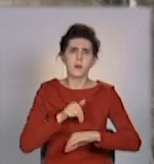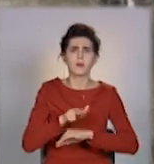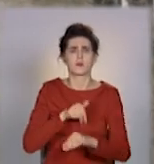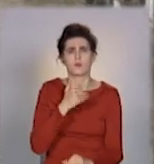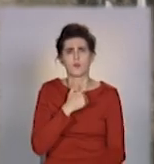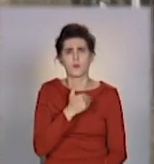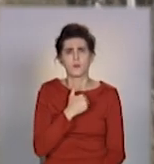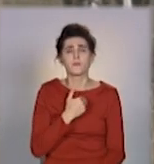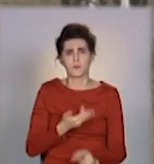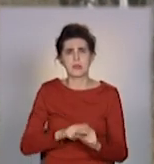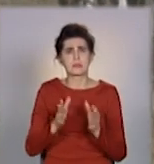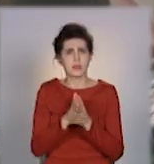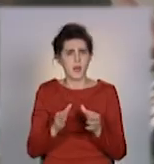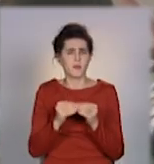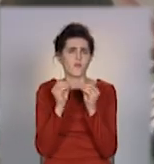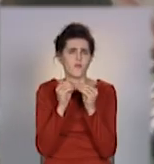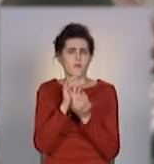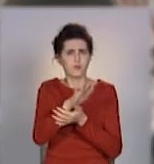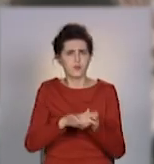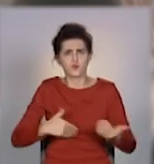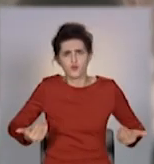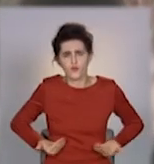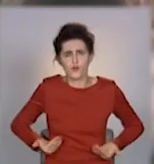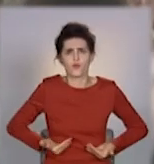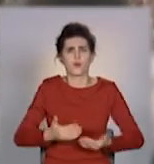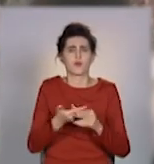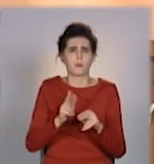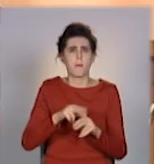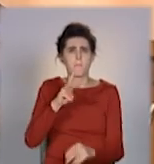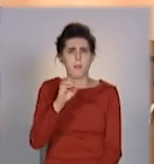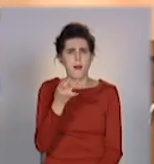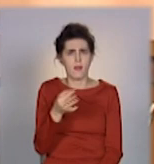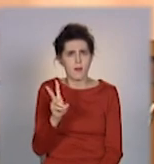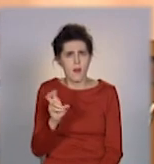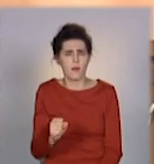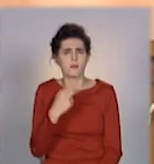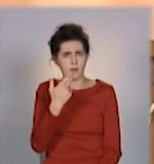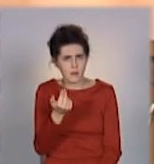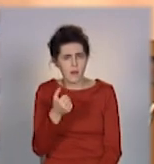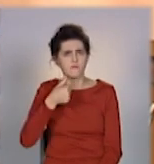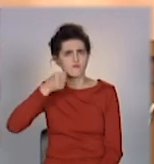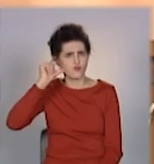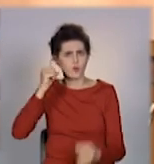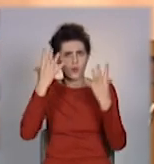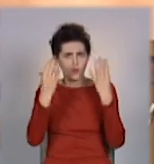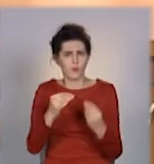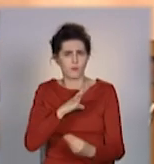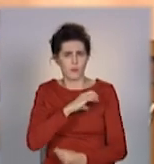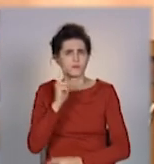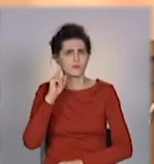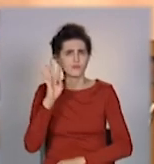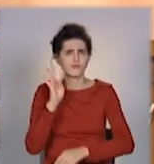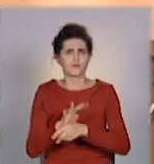Сім'я лишається у Мар'їнці, хоча небезпека на кожному кроці. Вот даже вчера днем начали стрелять